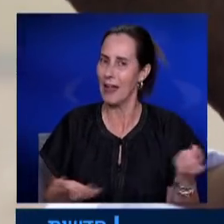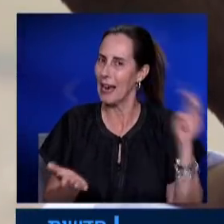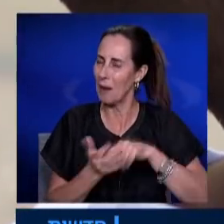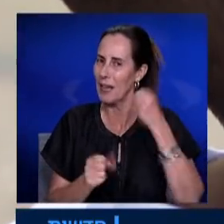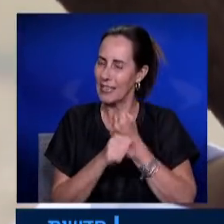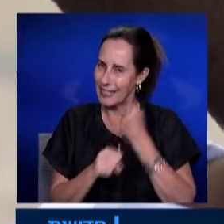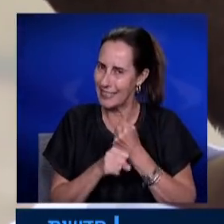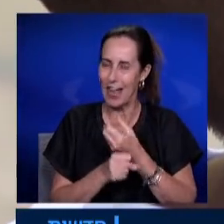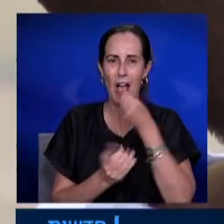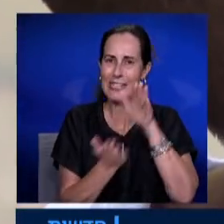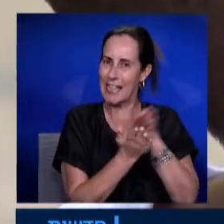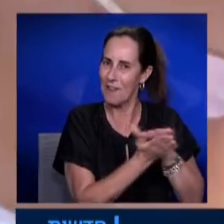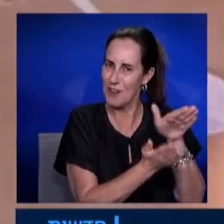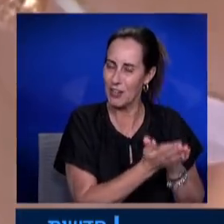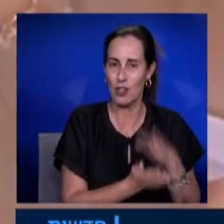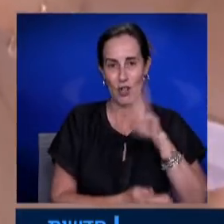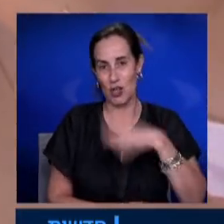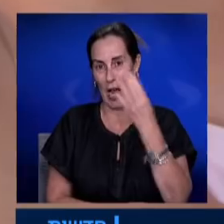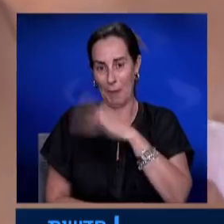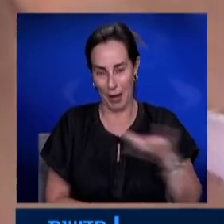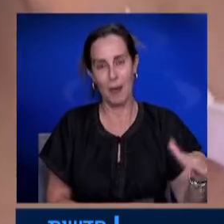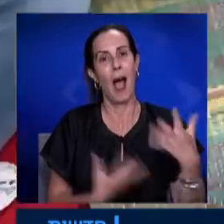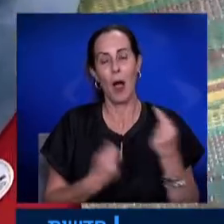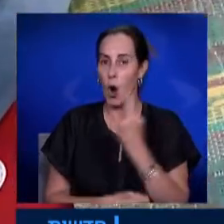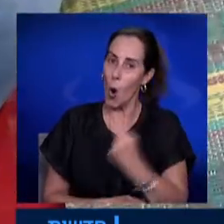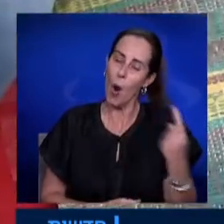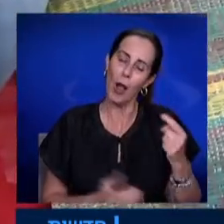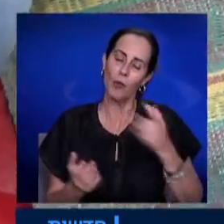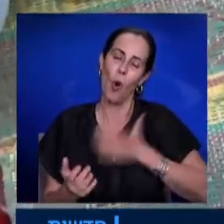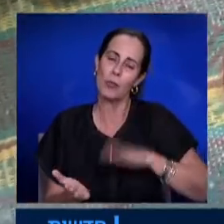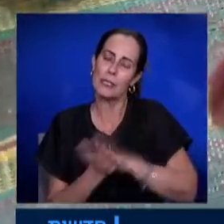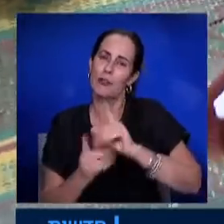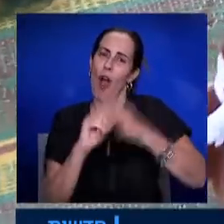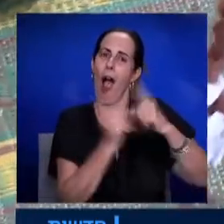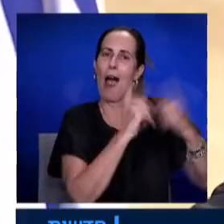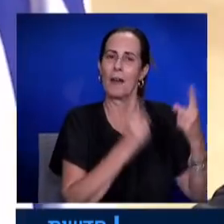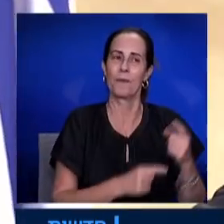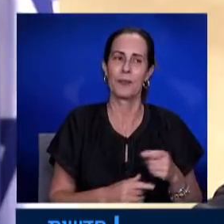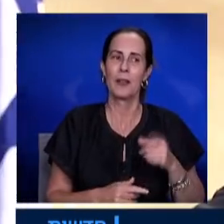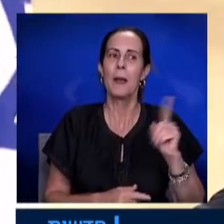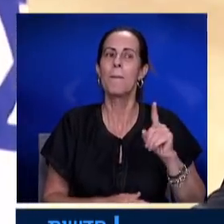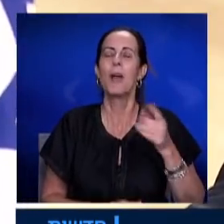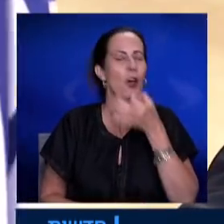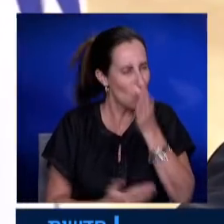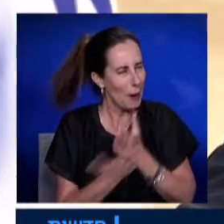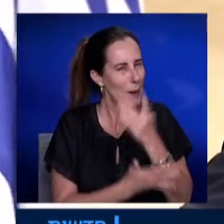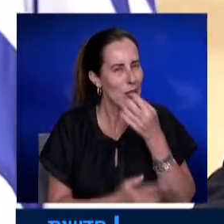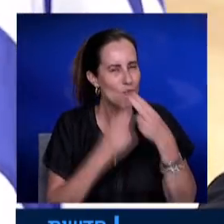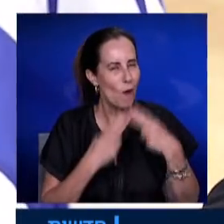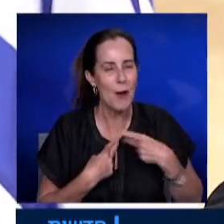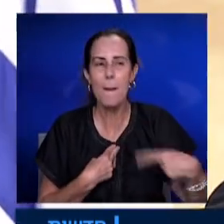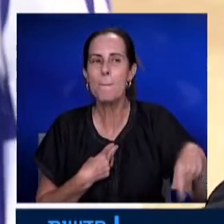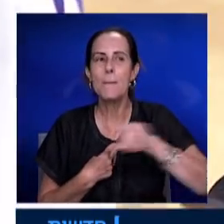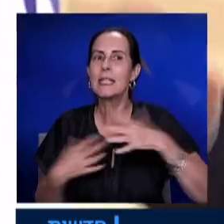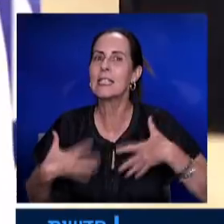את הסנדוויצ'ים. זה 4 ילדים, זה הרבה, וכל אחד עם הדרישות המיוחדות. מי מהילדים, אני רוצה לשאול אתכם בכנות, מי